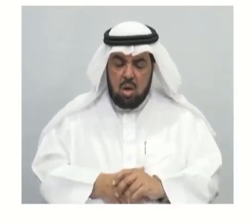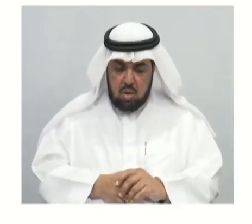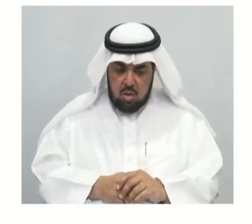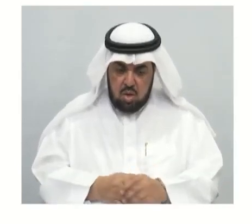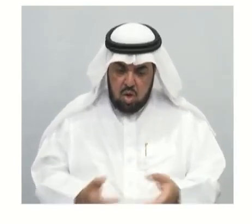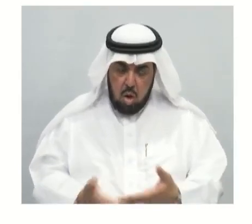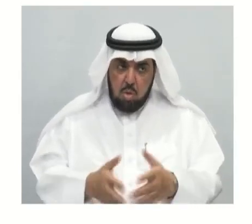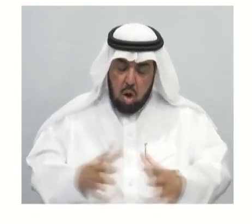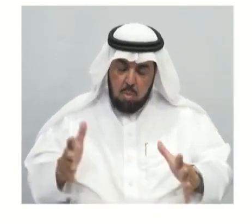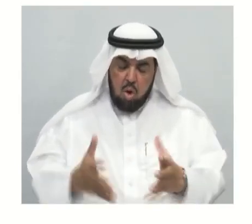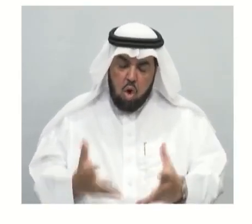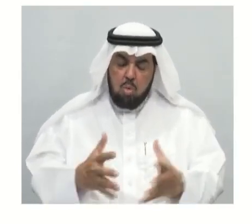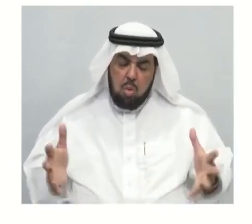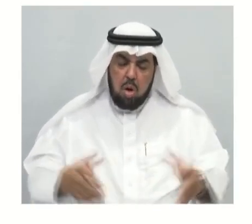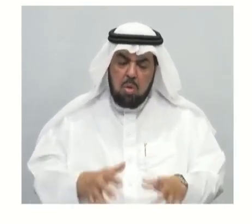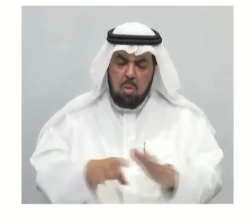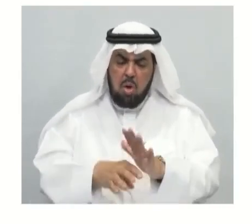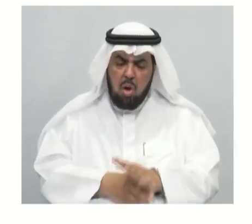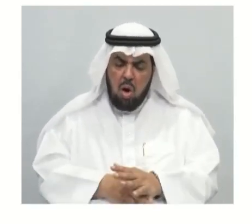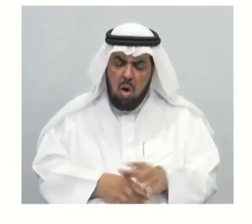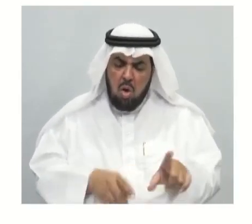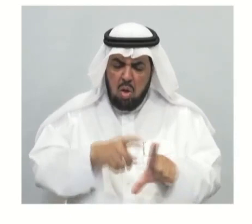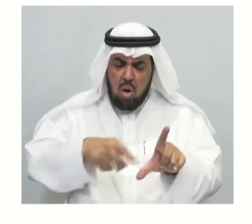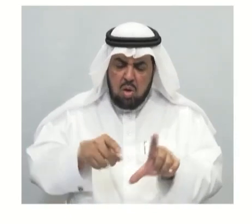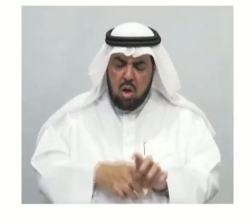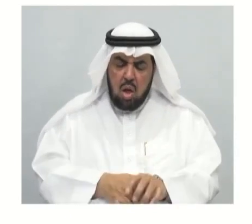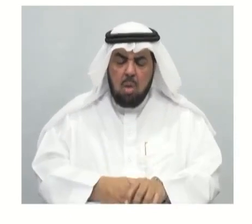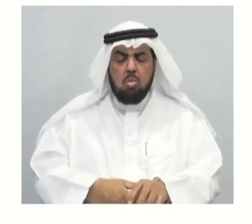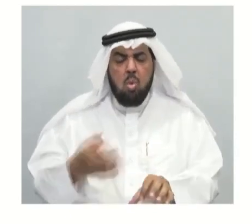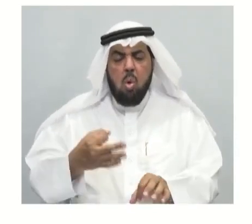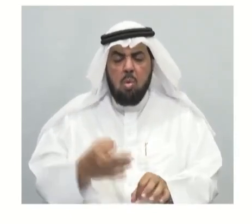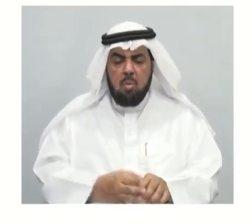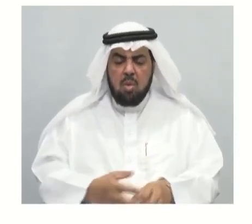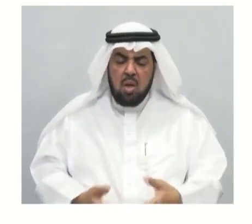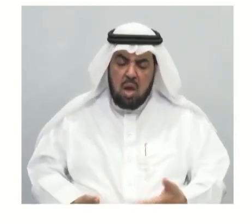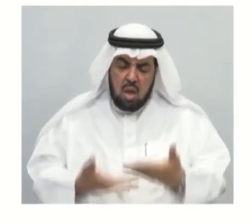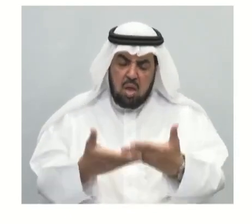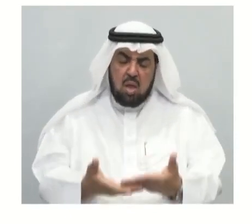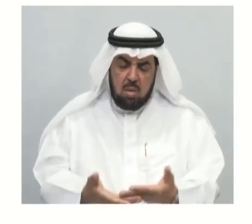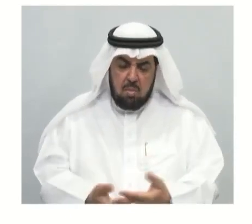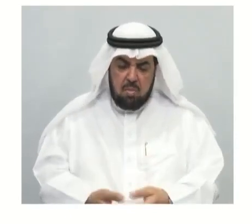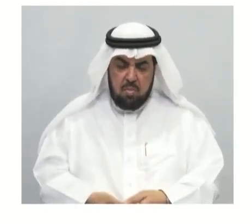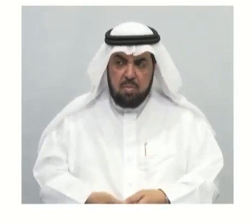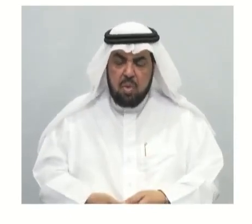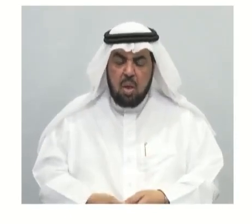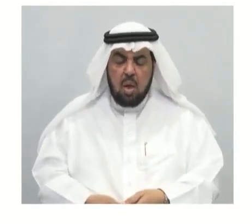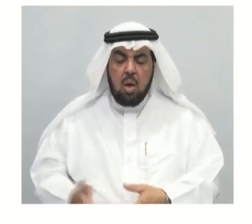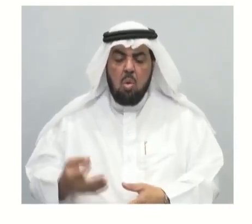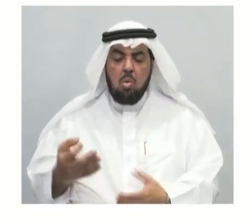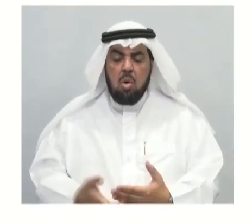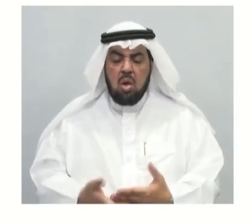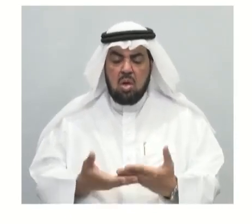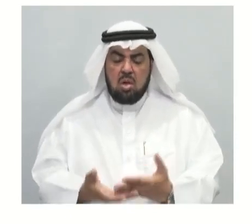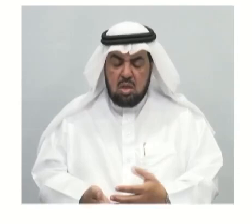عند تقديم كميه كبيره من البيانات الاحصائيه من المهم جمعها وتقديمها في الملحق ومن المهم ايضا